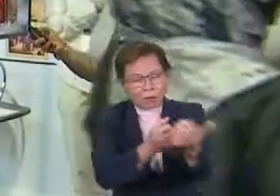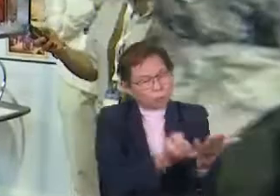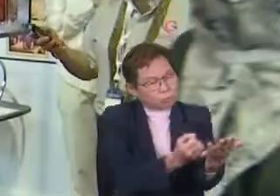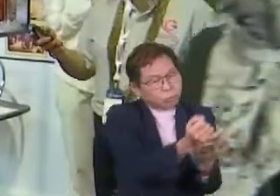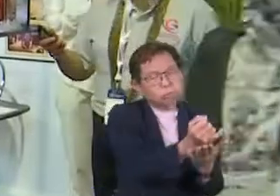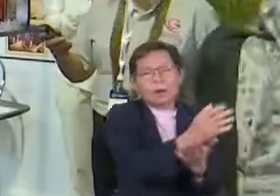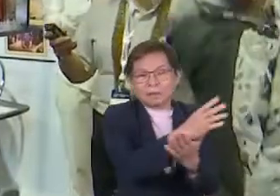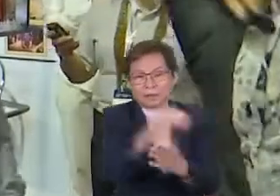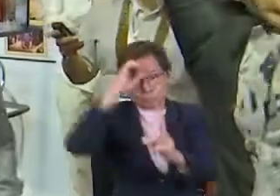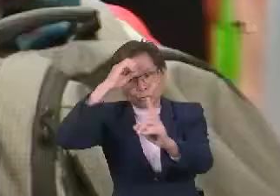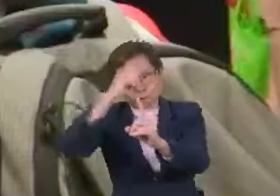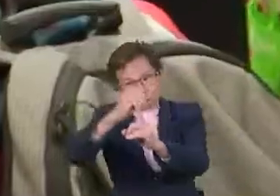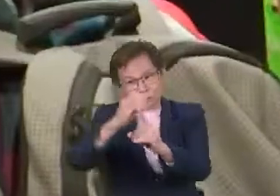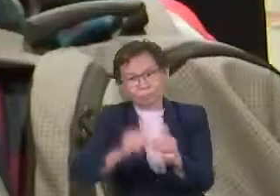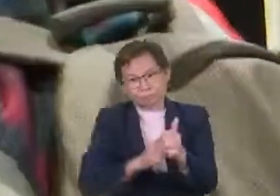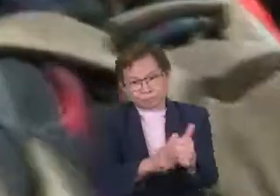tujuan